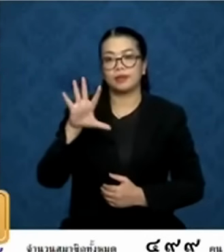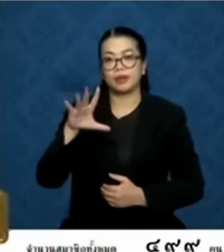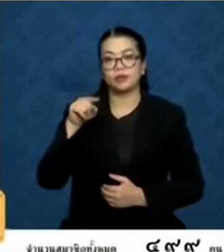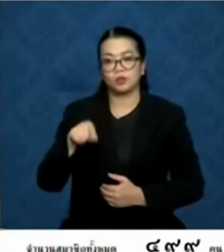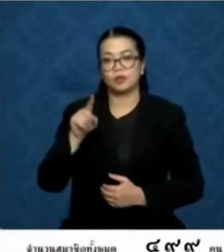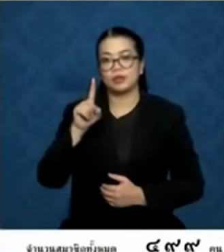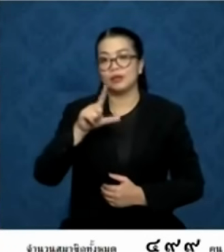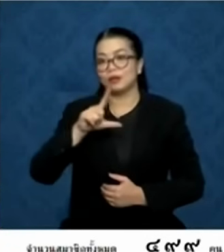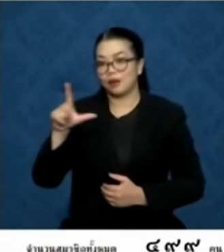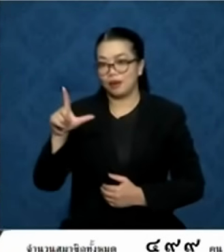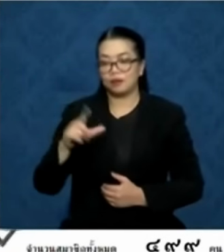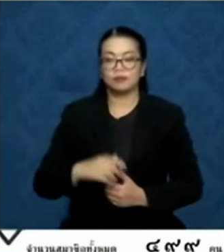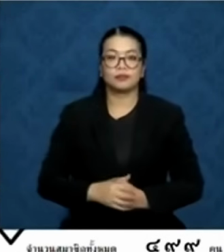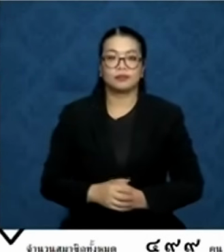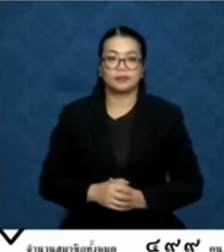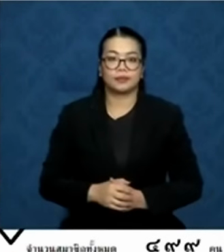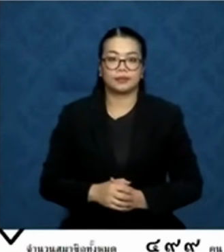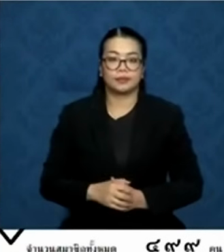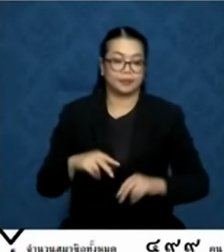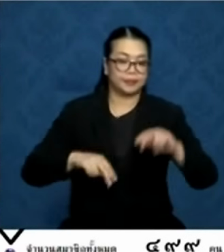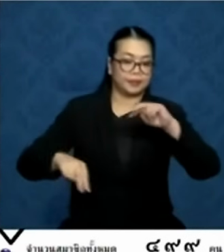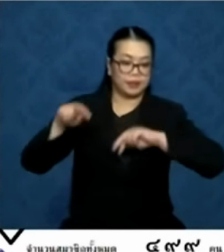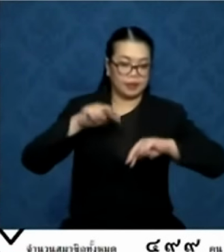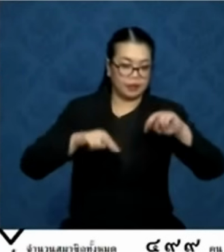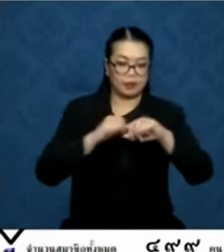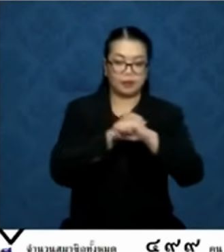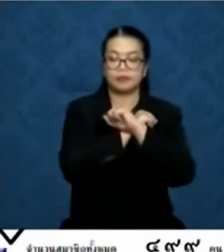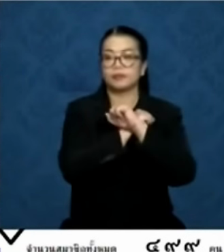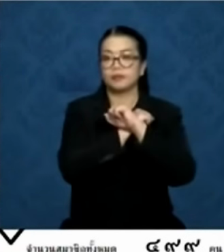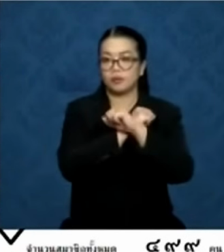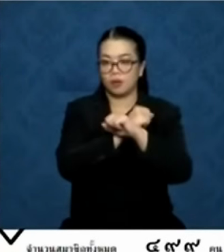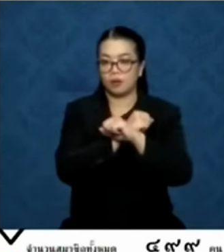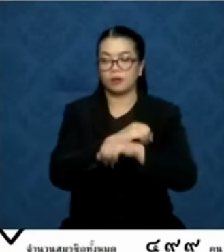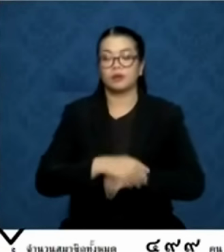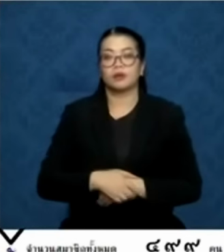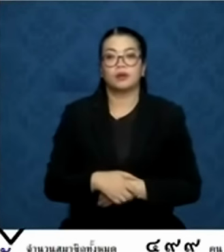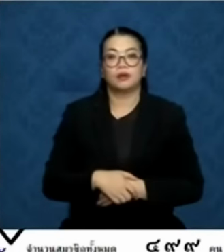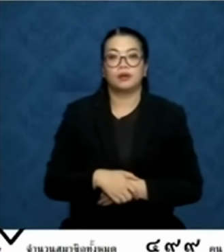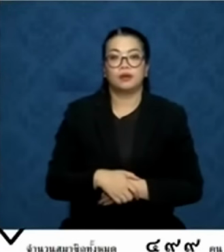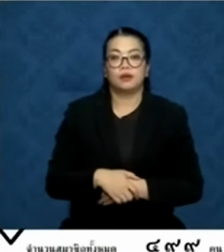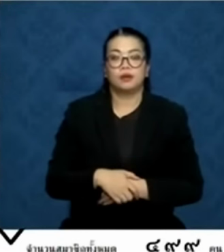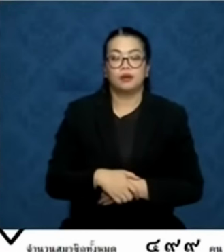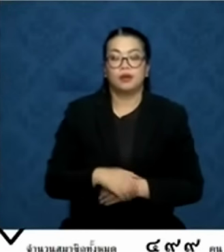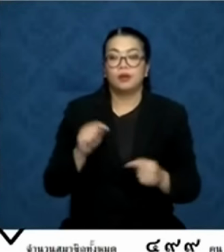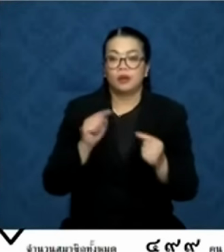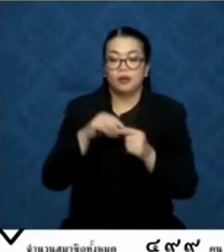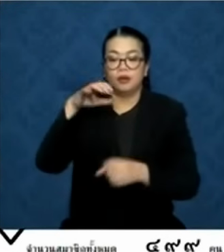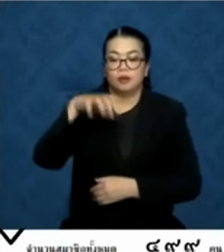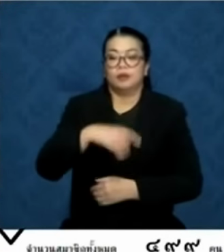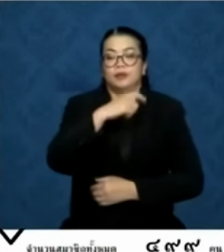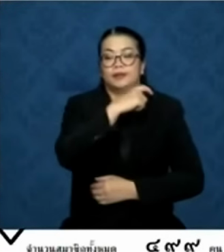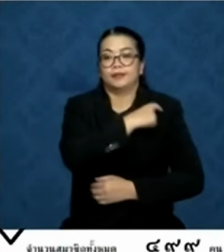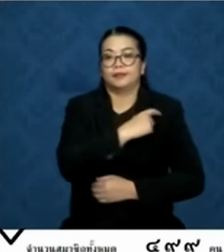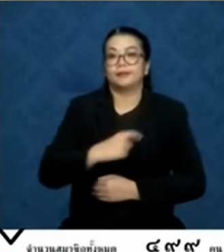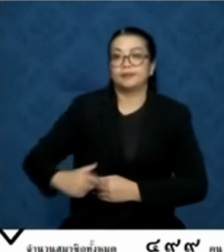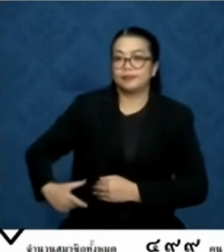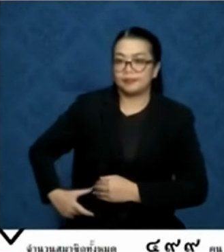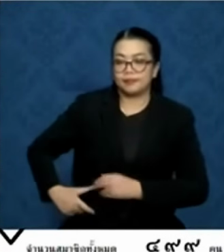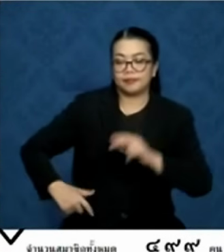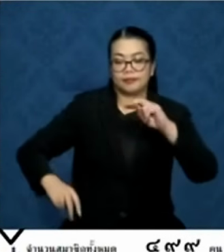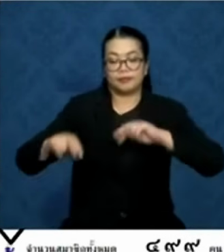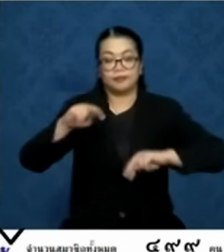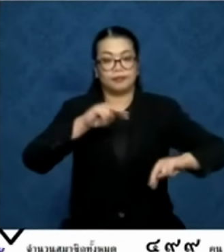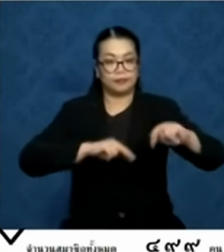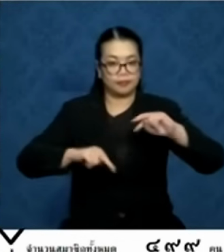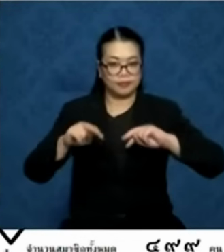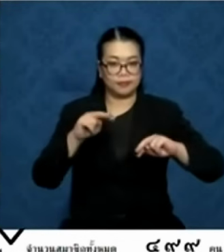12,695.1 ล้านบาทเพื่อพิทักษ์รักษาไว้ซึ่งสถาบันพระมหากษัตริย์พร้อมทำรงรักษ